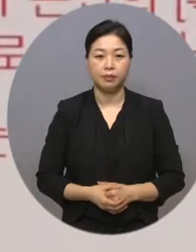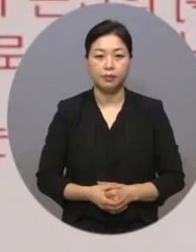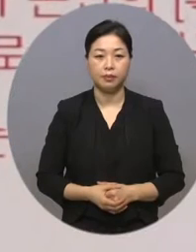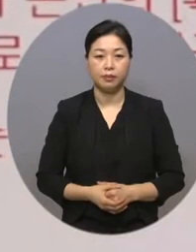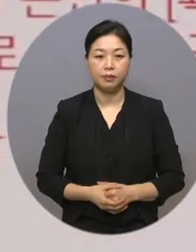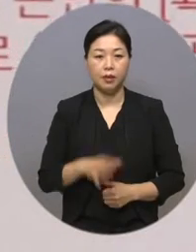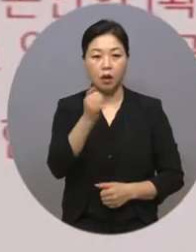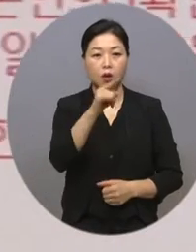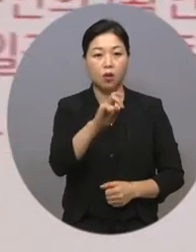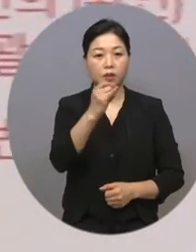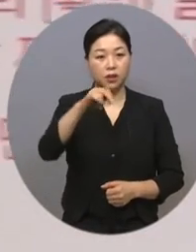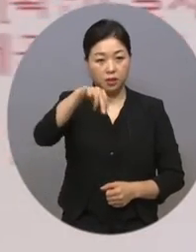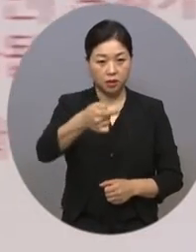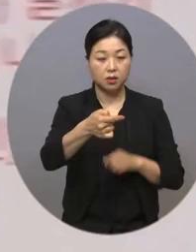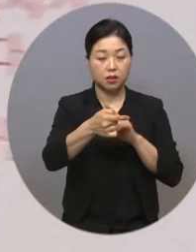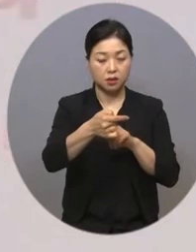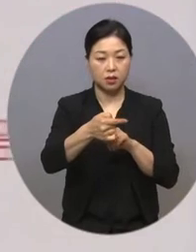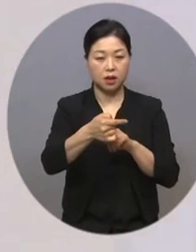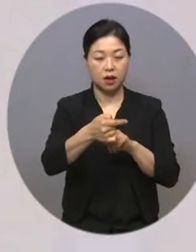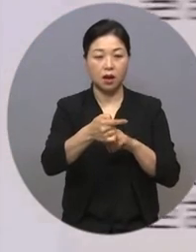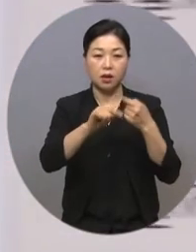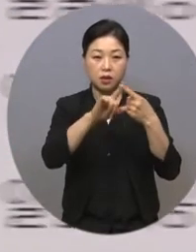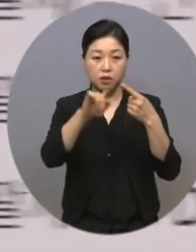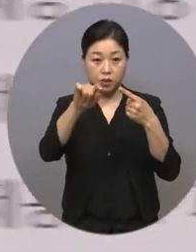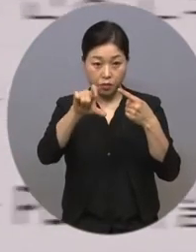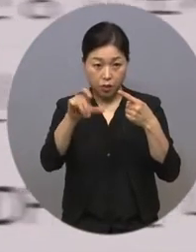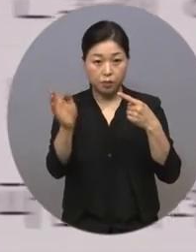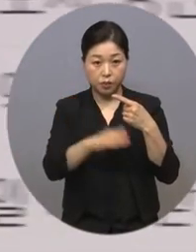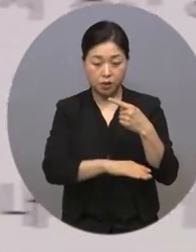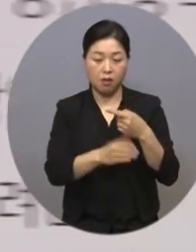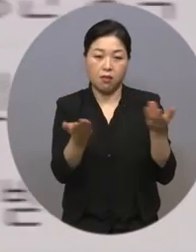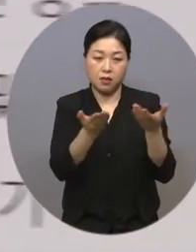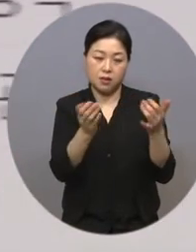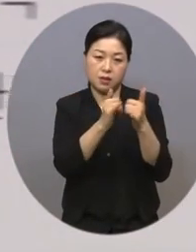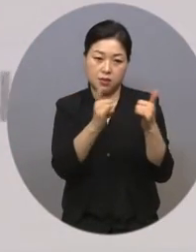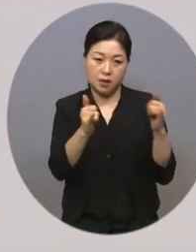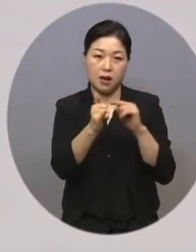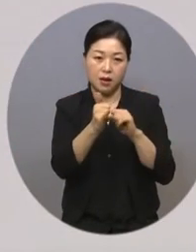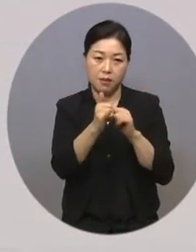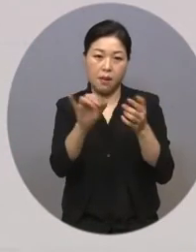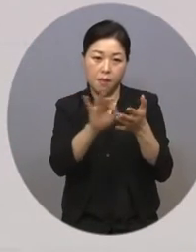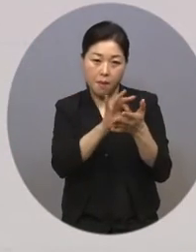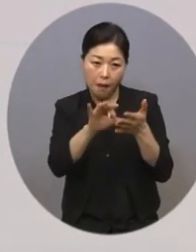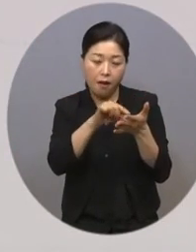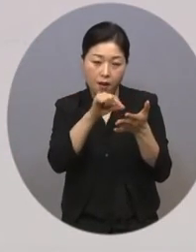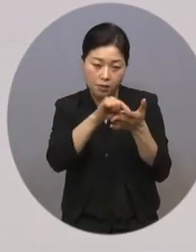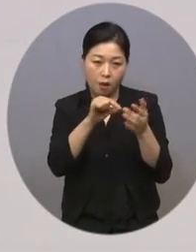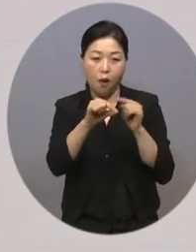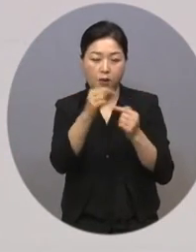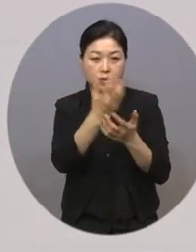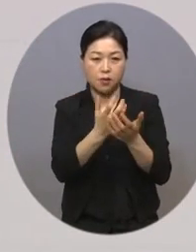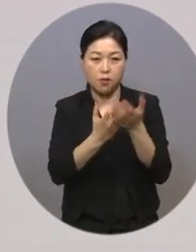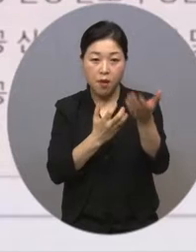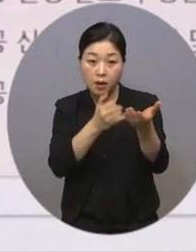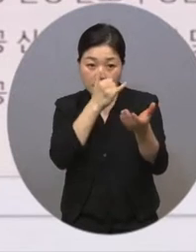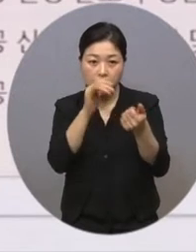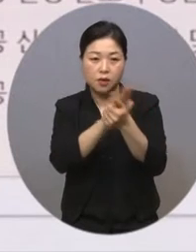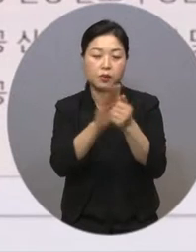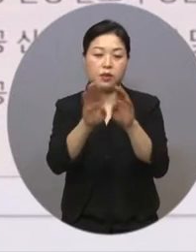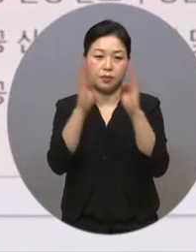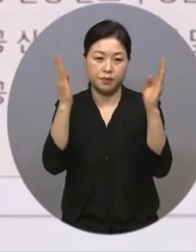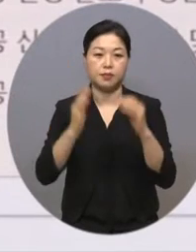홈텍스 가 지난 15일부터 근로자의 연말정산 간소화 자료를 조회할 수 있는 연말정산 간소화 서비스를